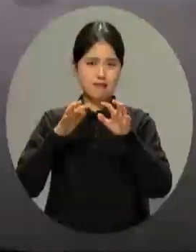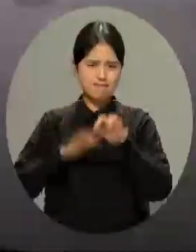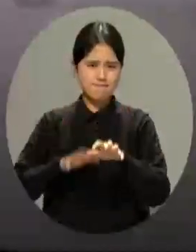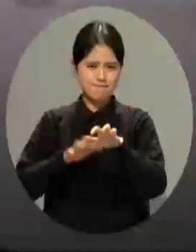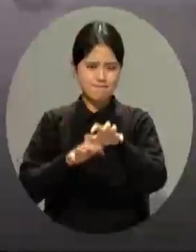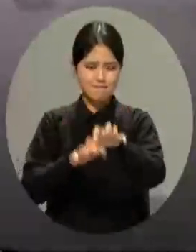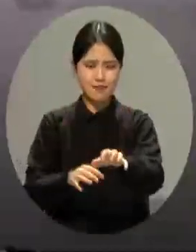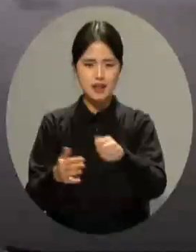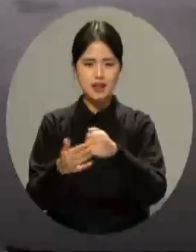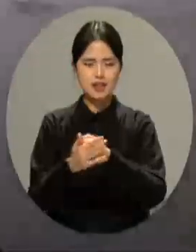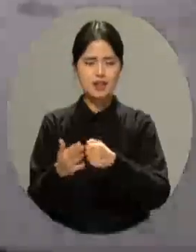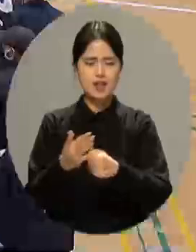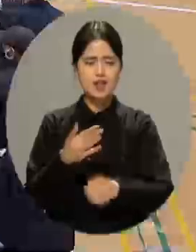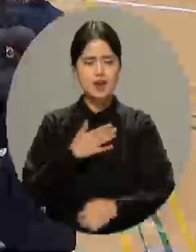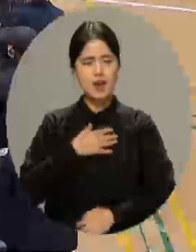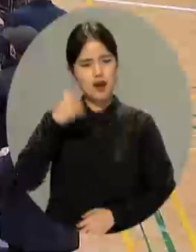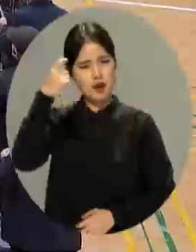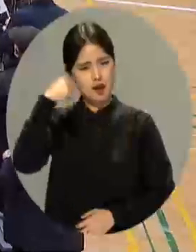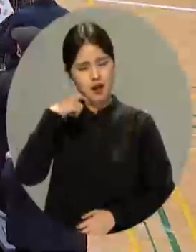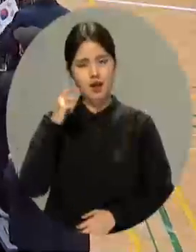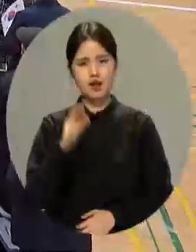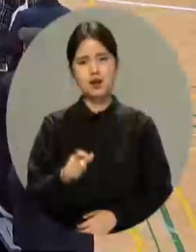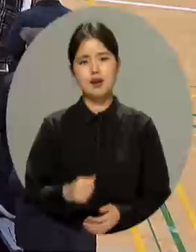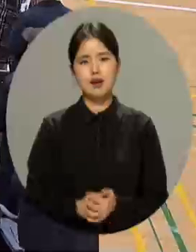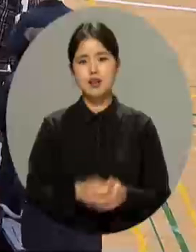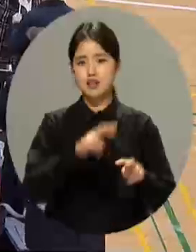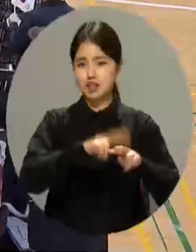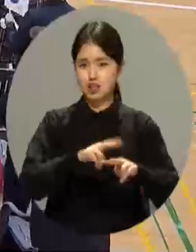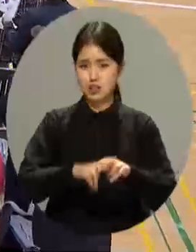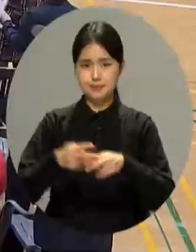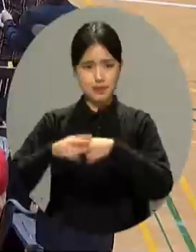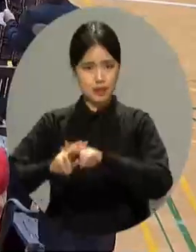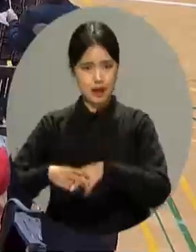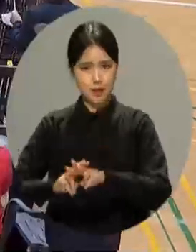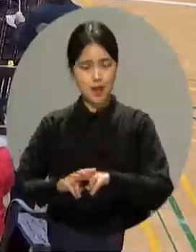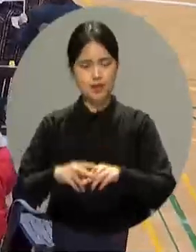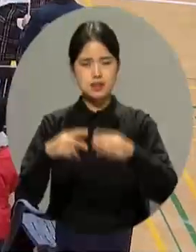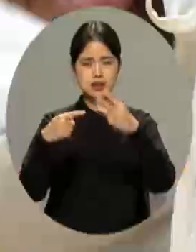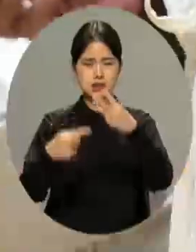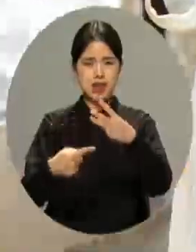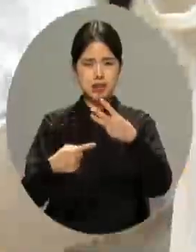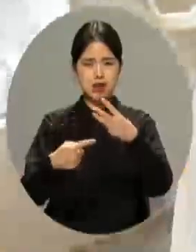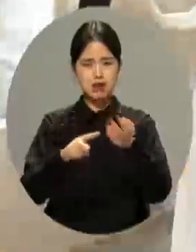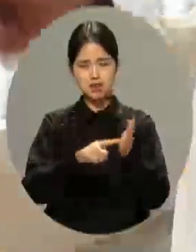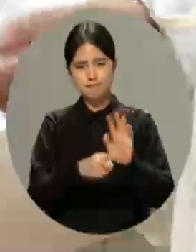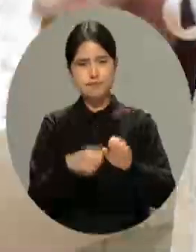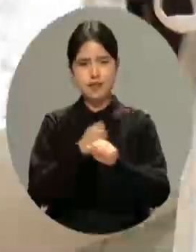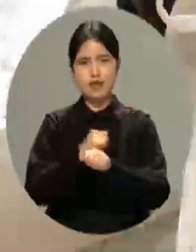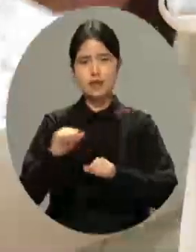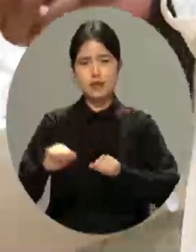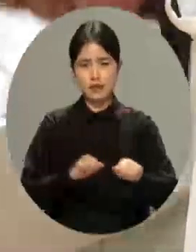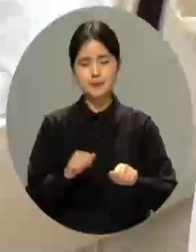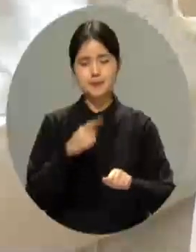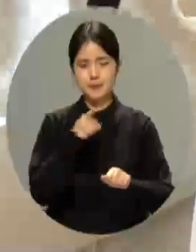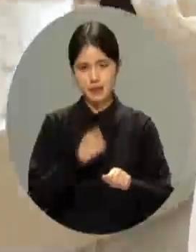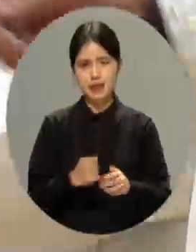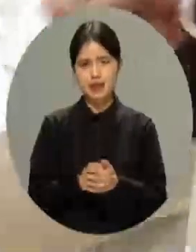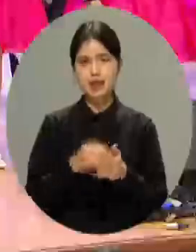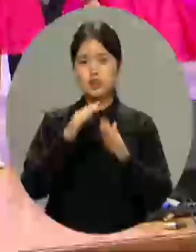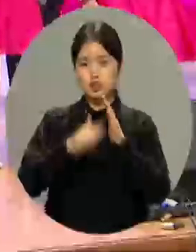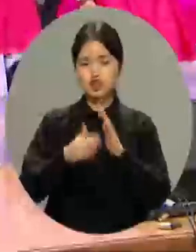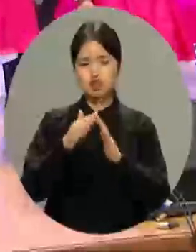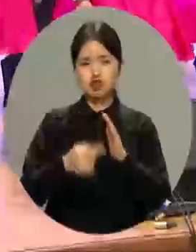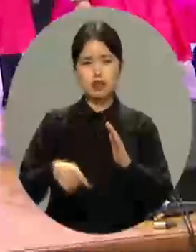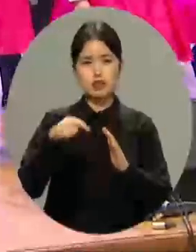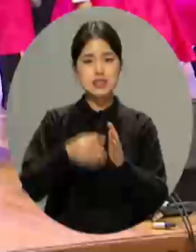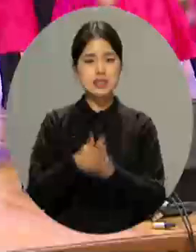좀 인상깊었던 것 같습니다 정읍과 남원에서도 3.1운동을 재현한 행렬이 이어졌고 전주에서는